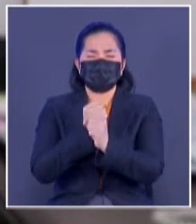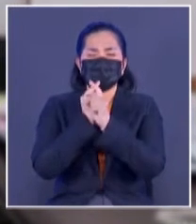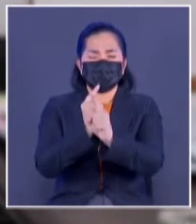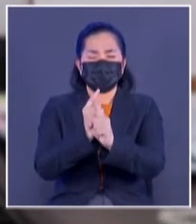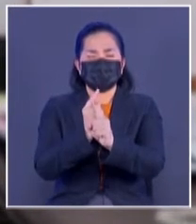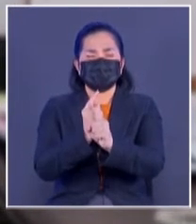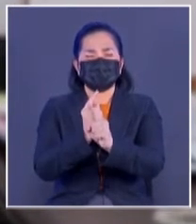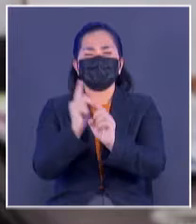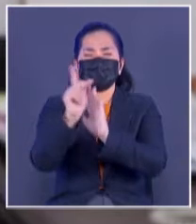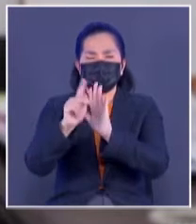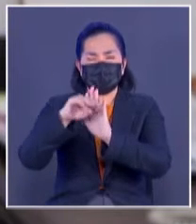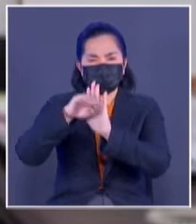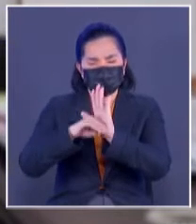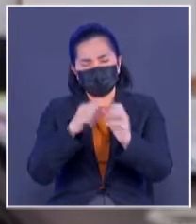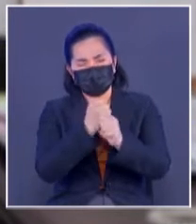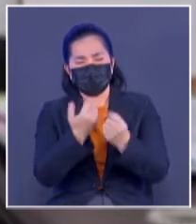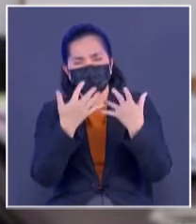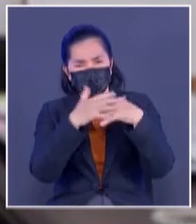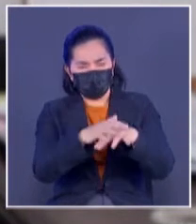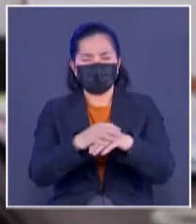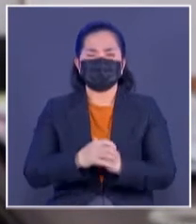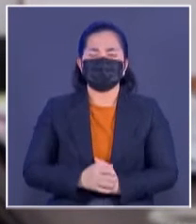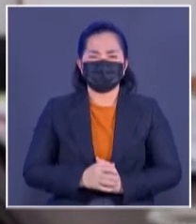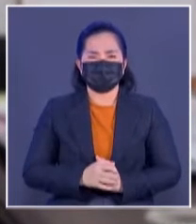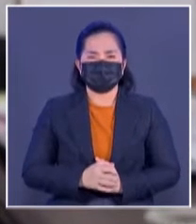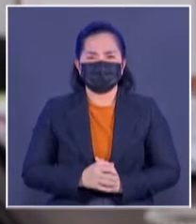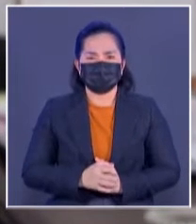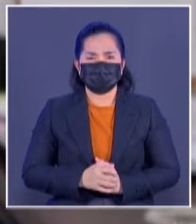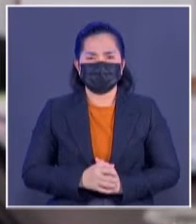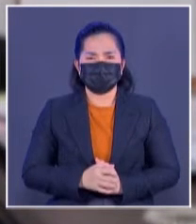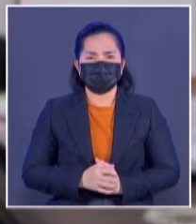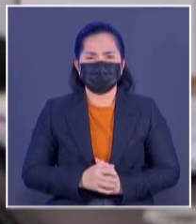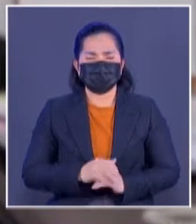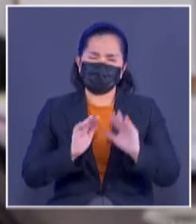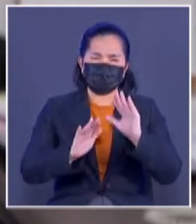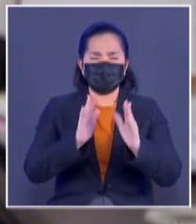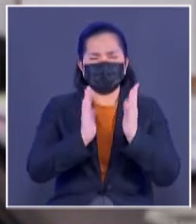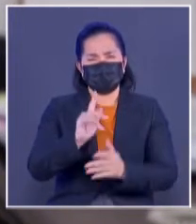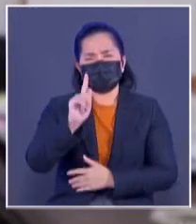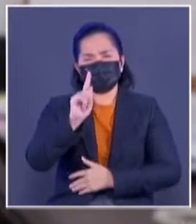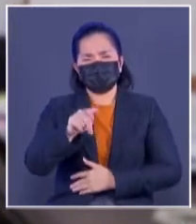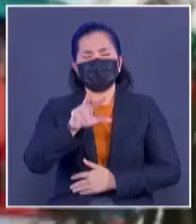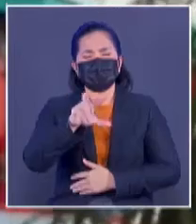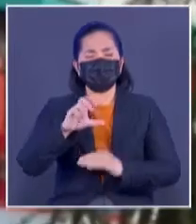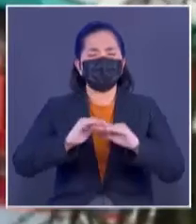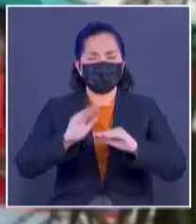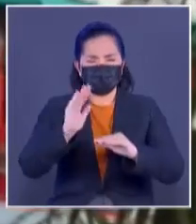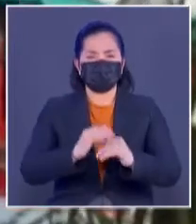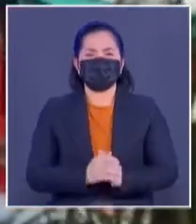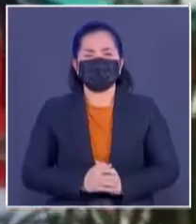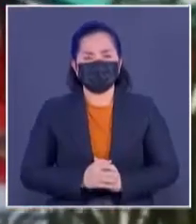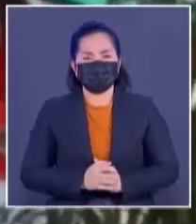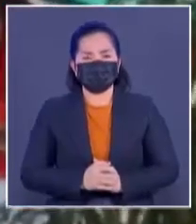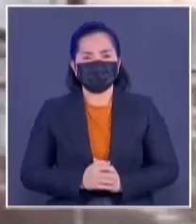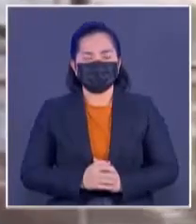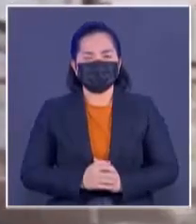กรมการจัดหางานนะครับรวมทั้งของกรมประมงด้วยนะครับก็อยู่ประมาณสัก 1,300 ทีนี้ทางฝ